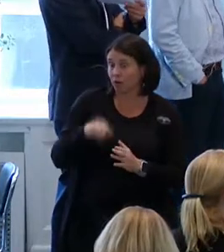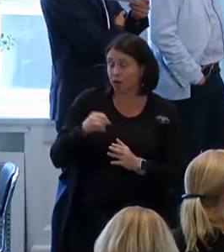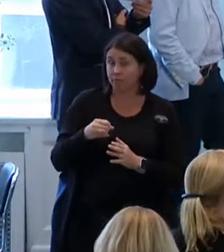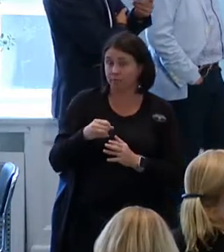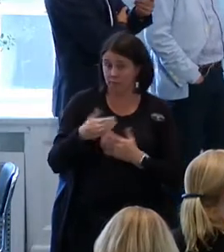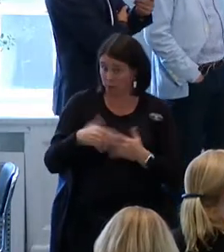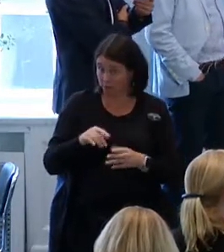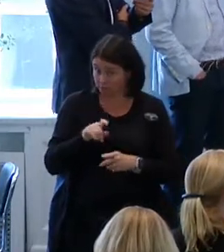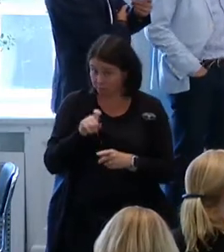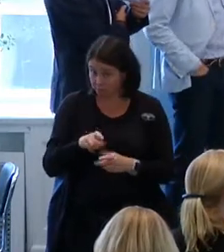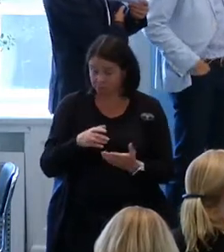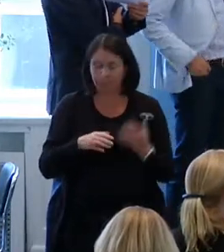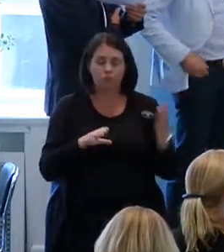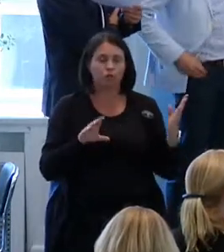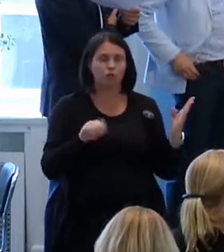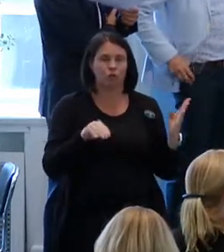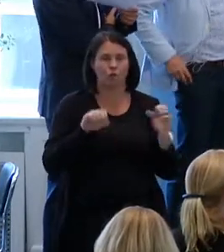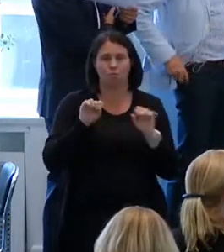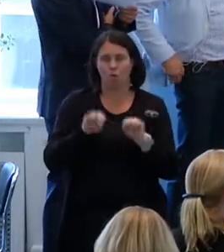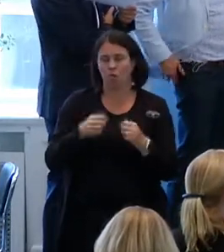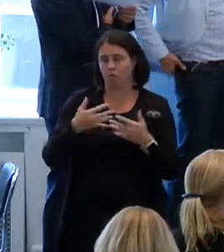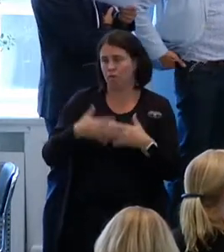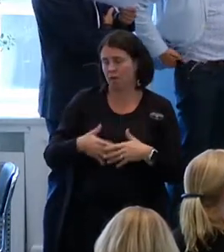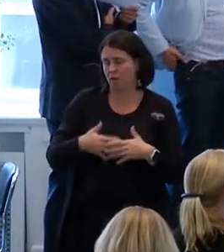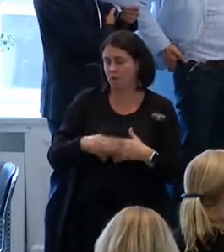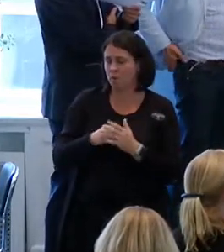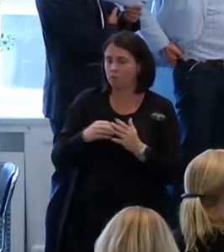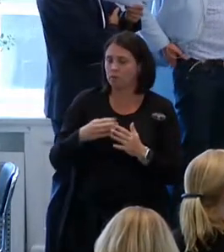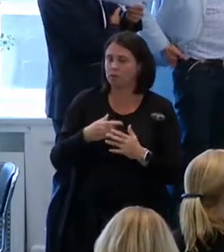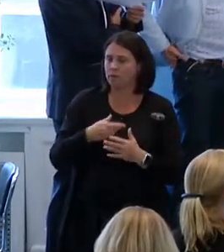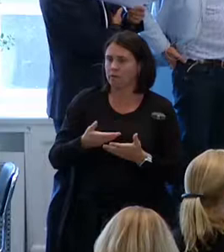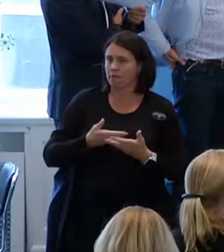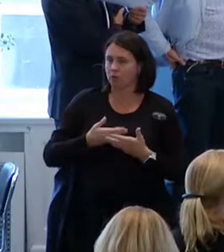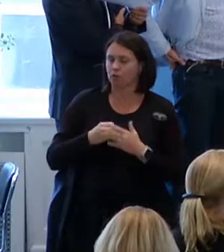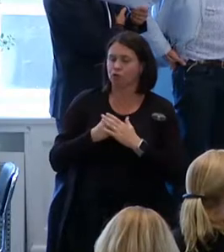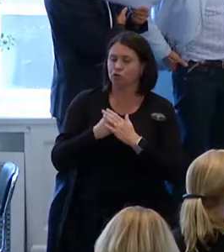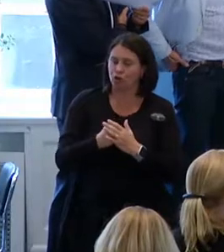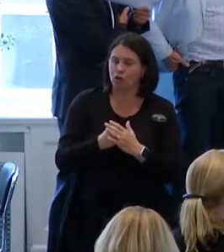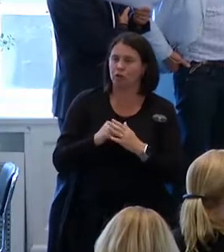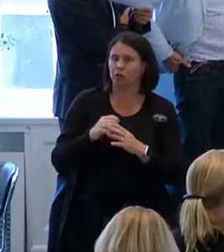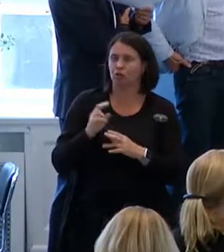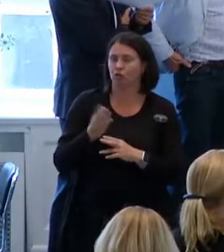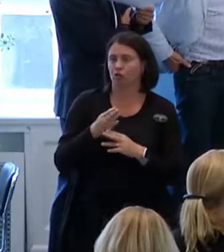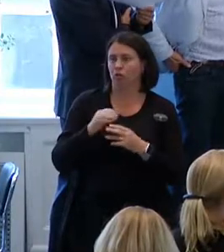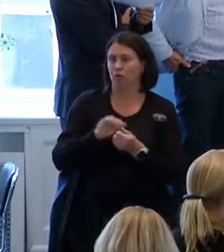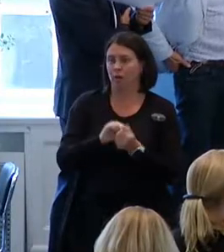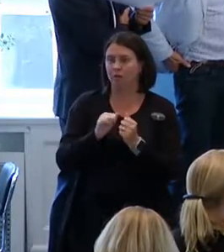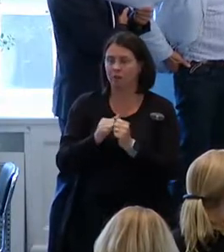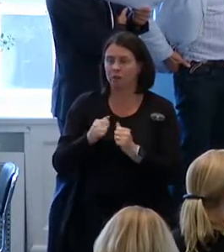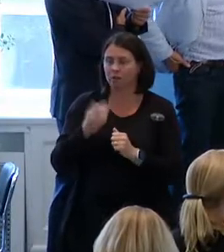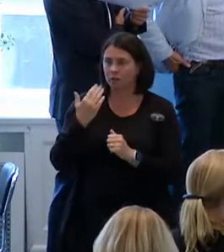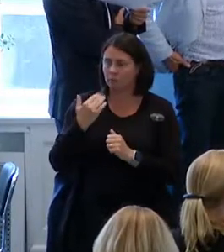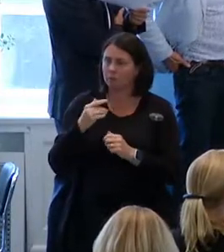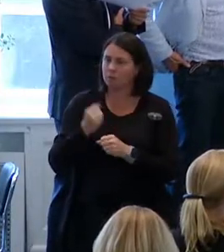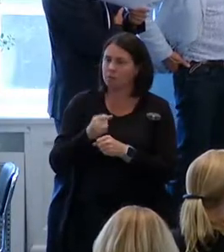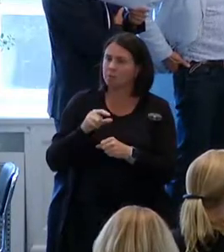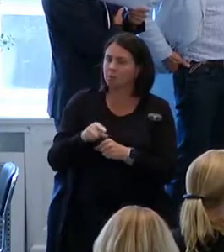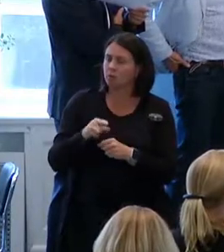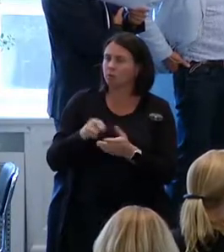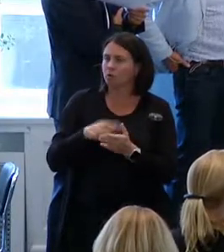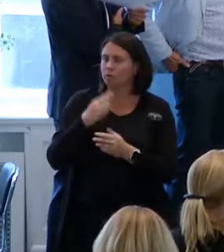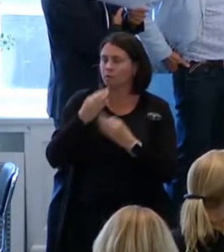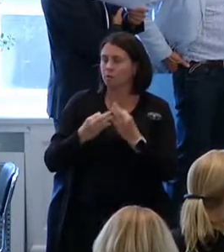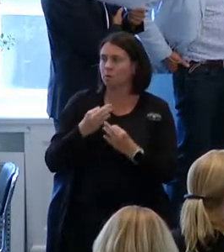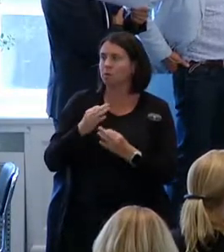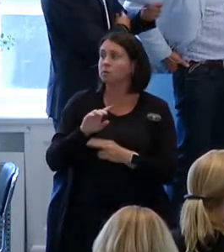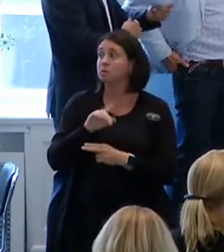Ja, det måste man ju säga att det måste göra, såklart. Och vi har ju fått stöd, tänker jag, i den nya politiken nu, att kunna liksom jobba med de här frågorna.